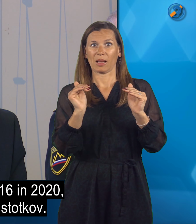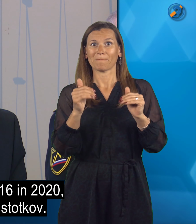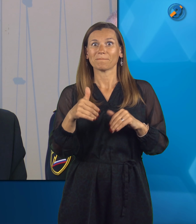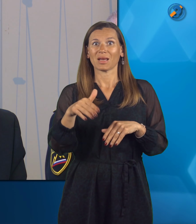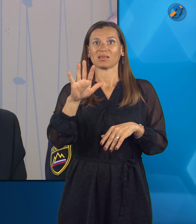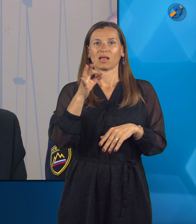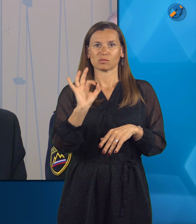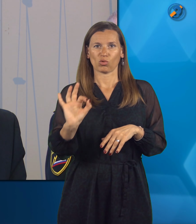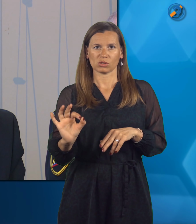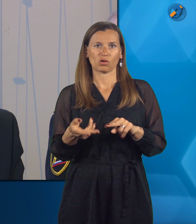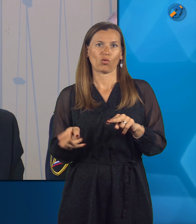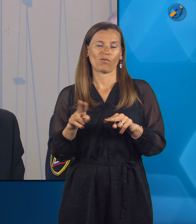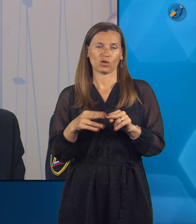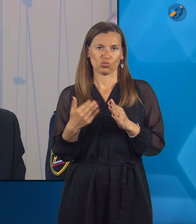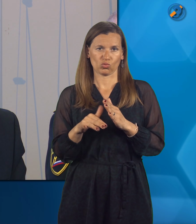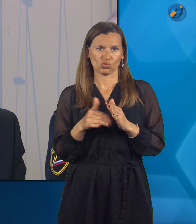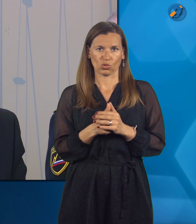15%.